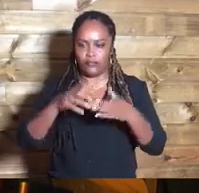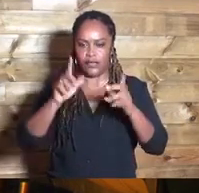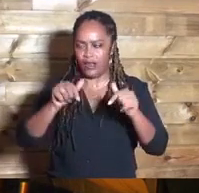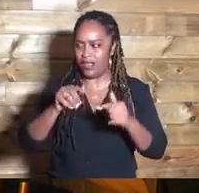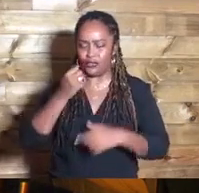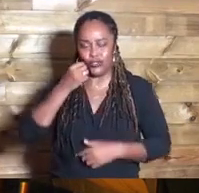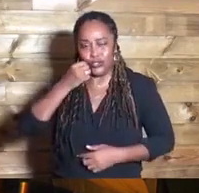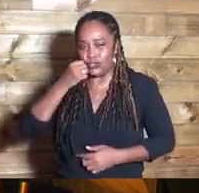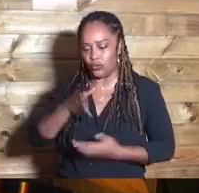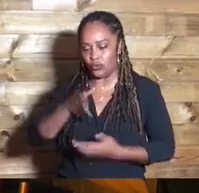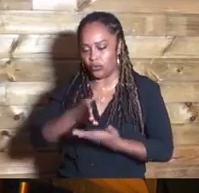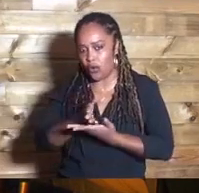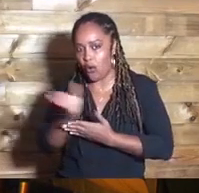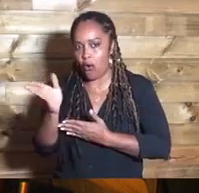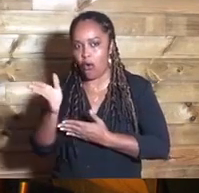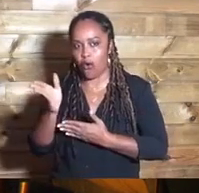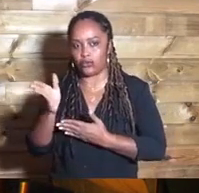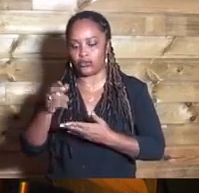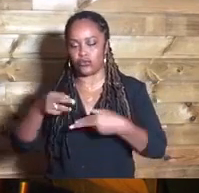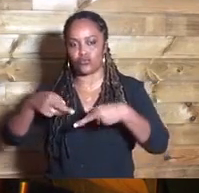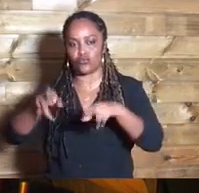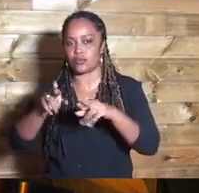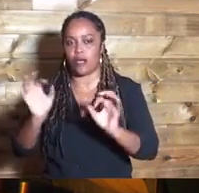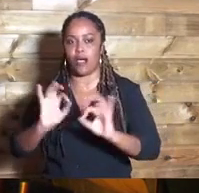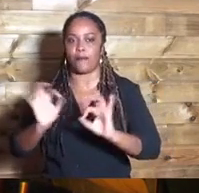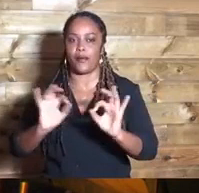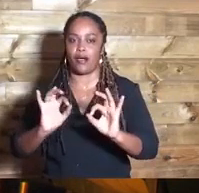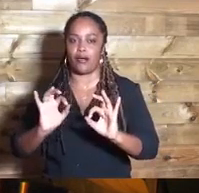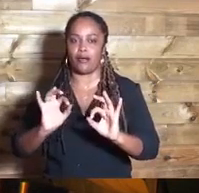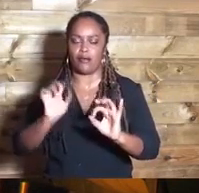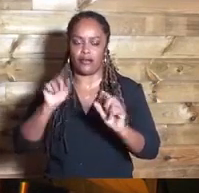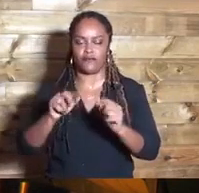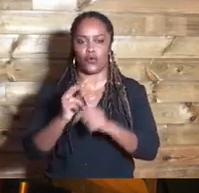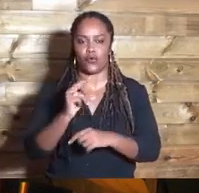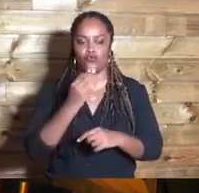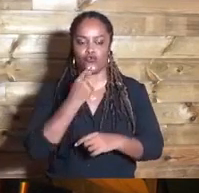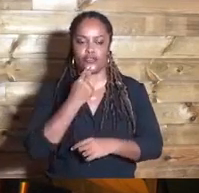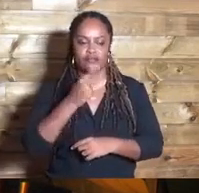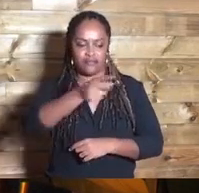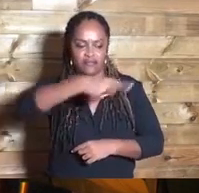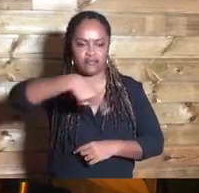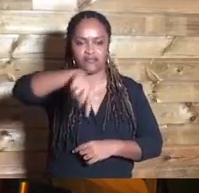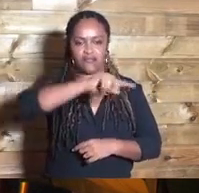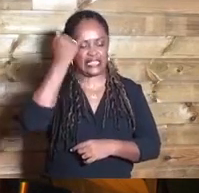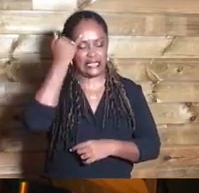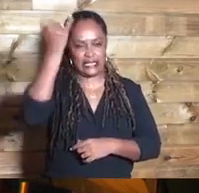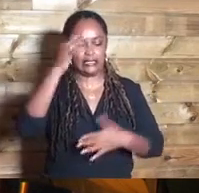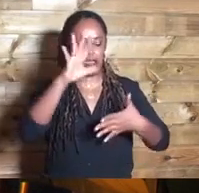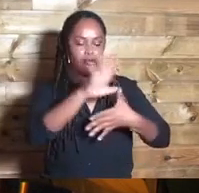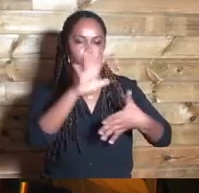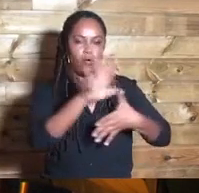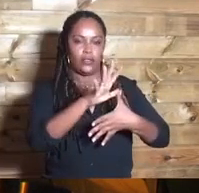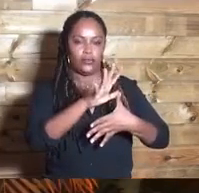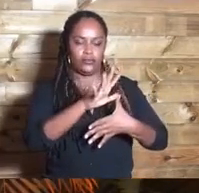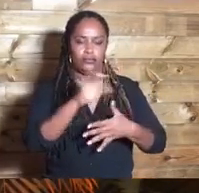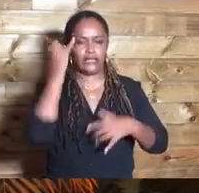pas d'autre chemin que celui de l'unité du plus grand nombre de Guadeloupéens autour de la belle idée guadeloupéenne, l'idée